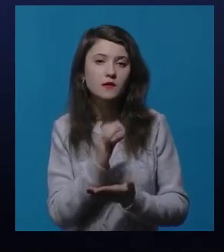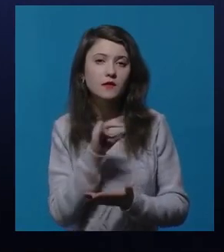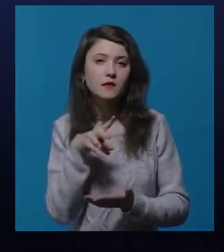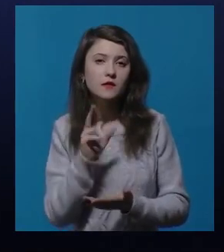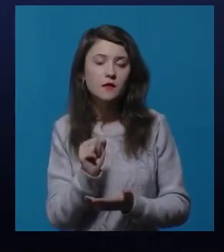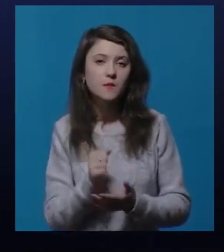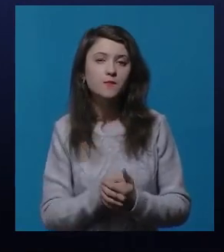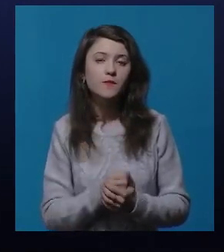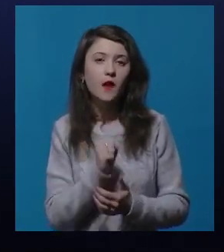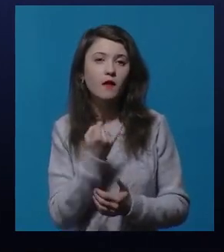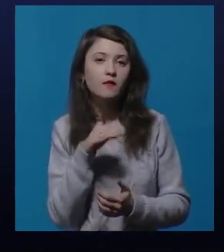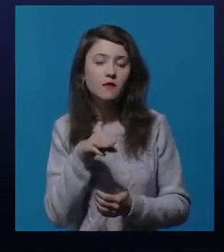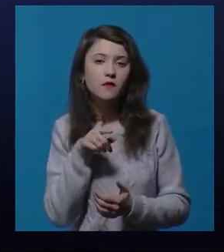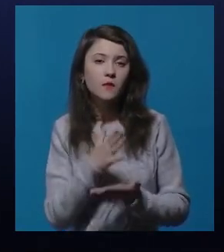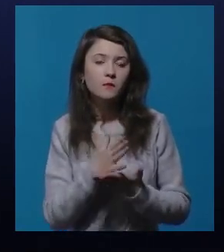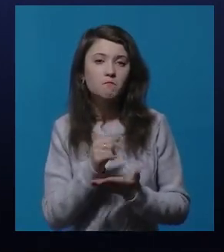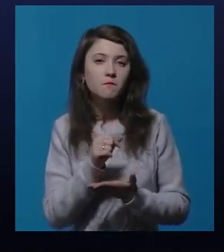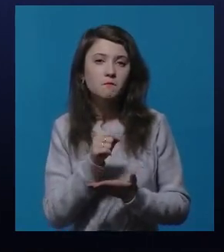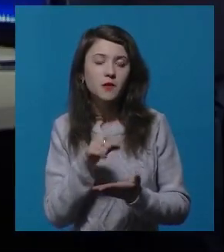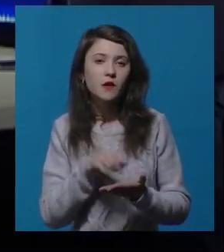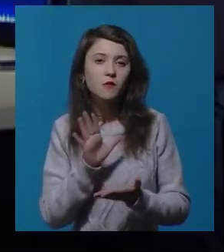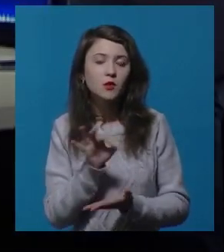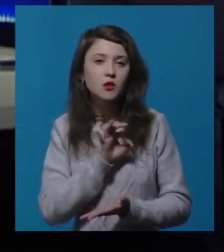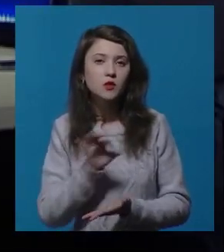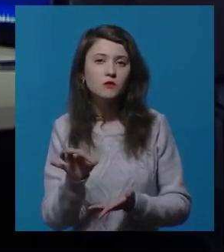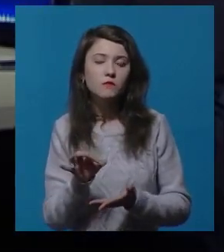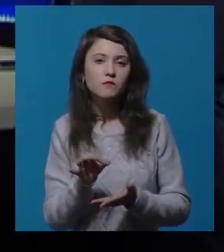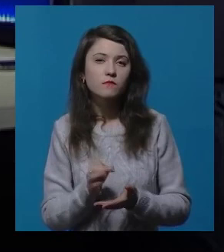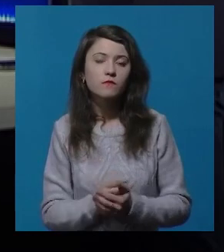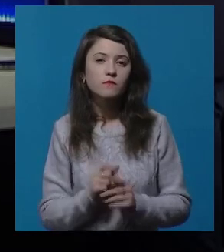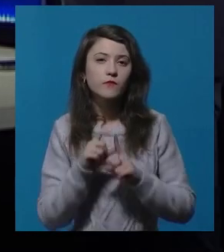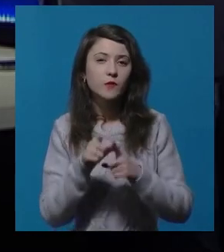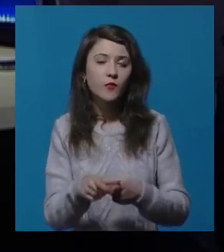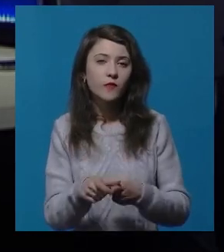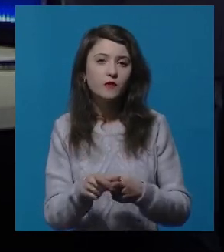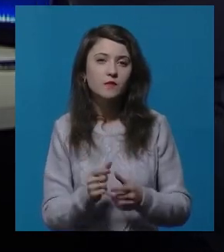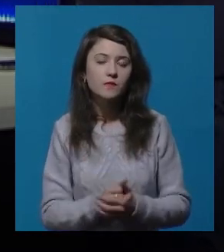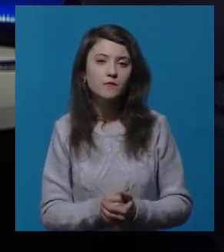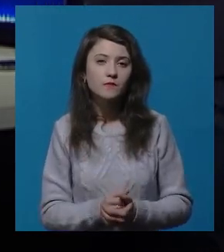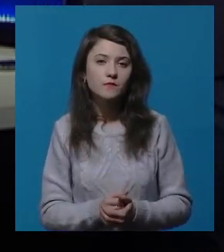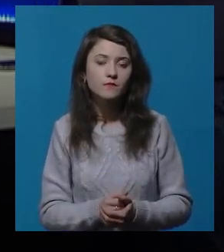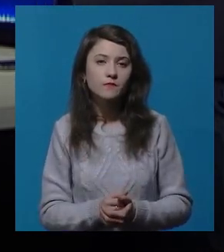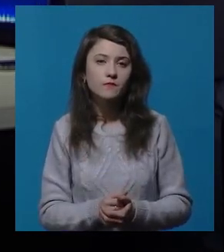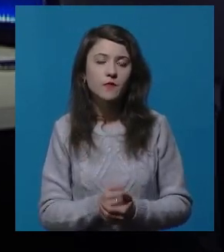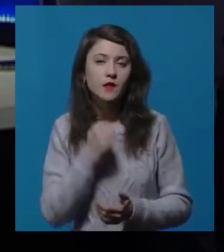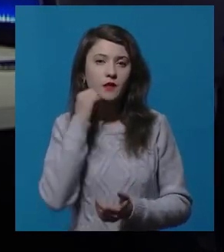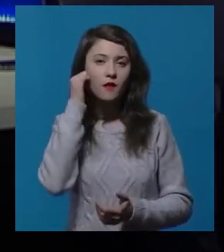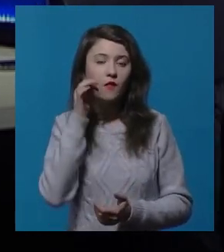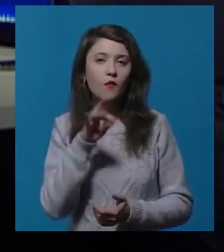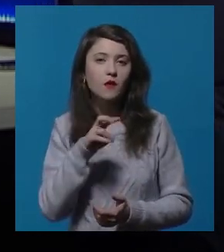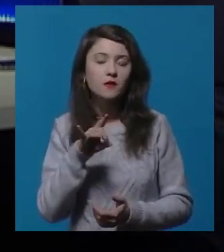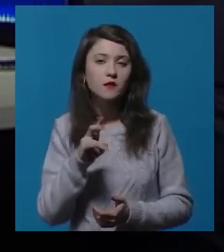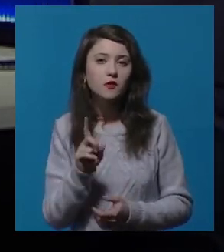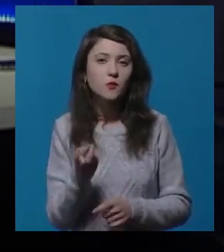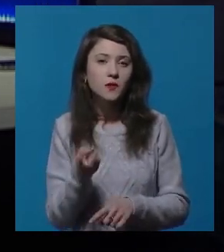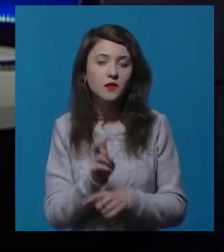Wikileaks.ai, і тоді це питання буде чітко, відповідно до норм сьогодення, буде чітко розписано, яке турбує. Дякую, Олександр, власне, що прийшли